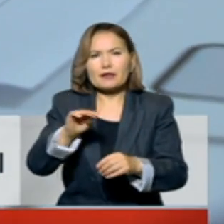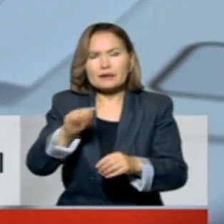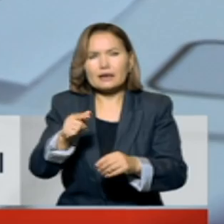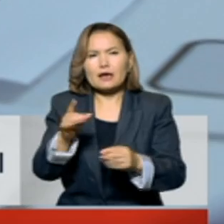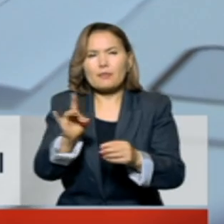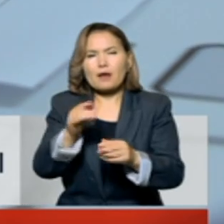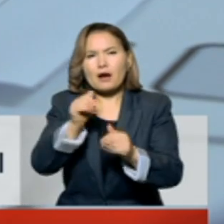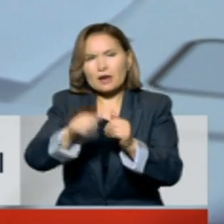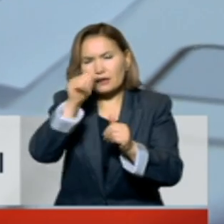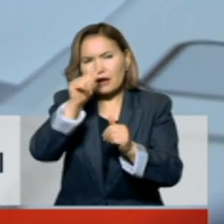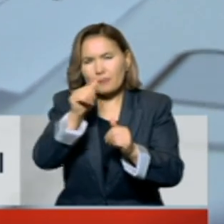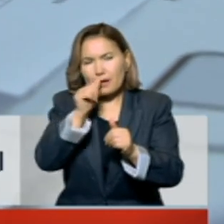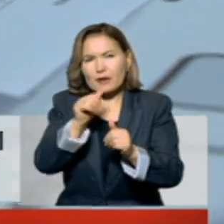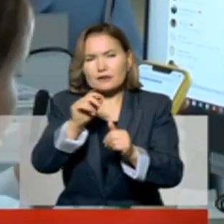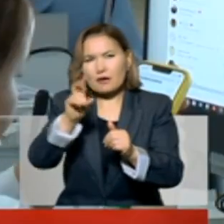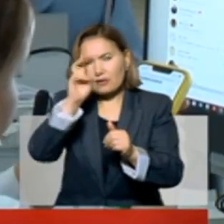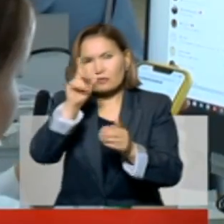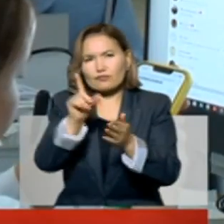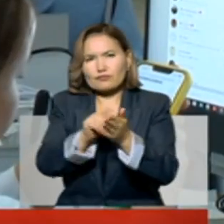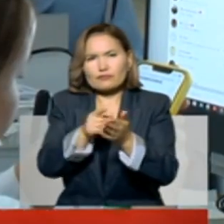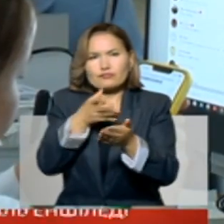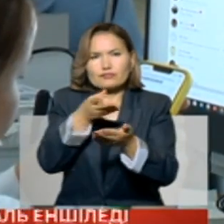мөлшерінде ай сайынғы шәкіртақы төленеді.